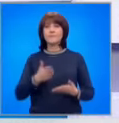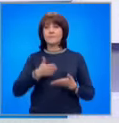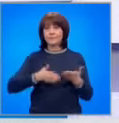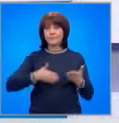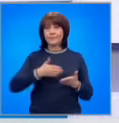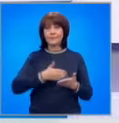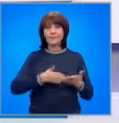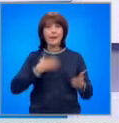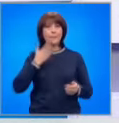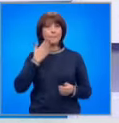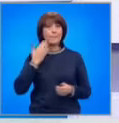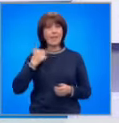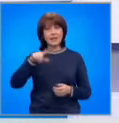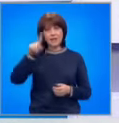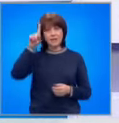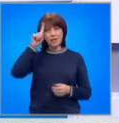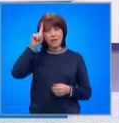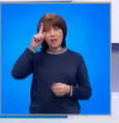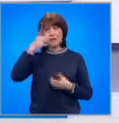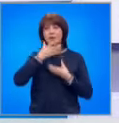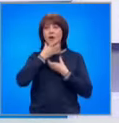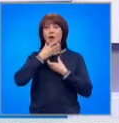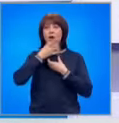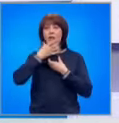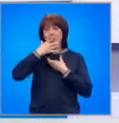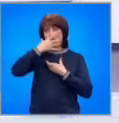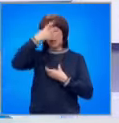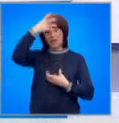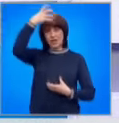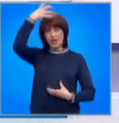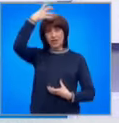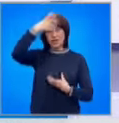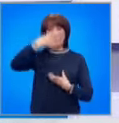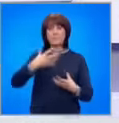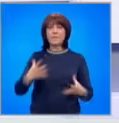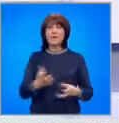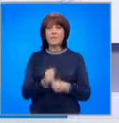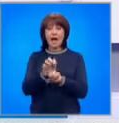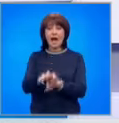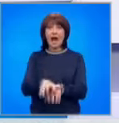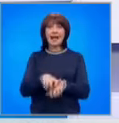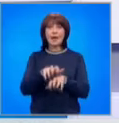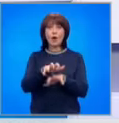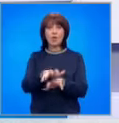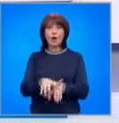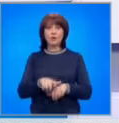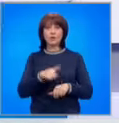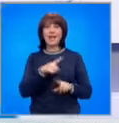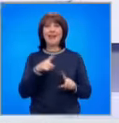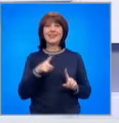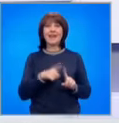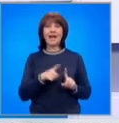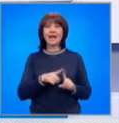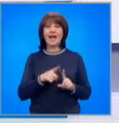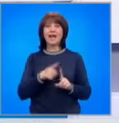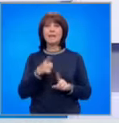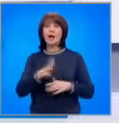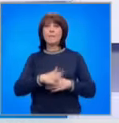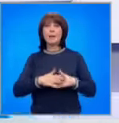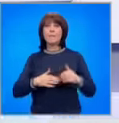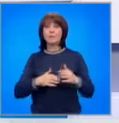Останки от млада жена с удължен череп откриха археолозите в гробницата на Августа Траяна, античният град, върху който е